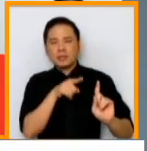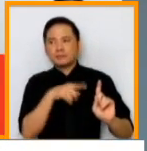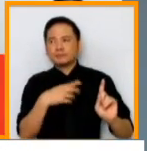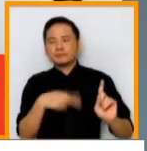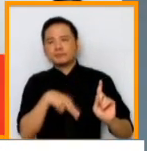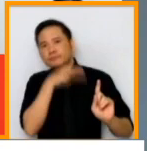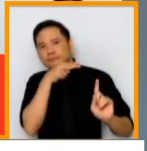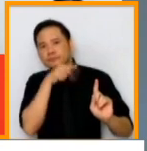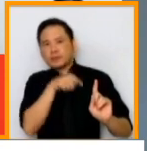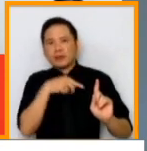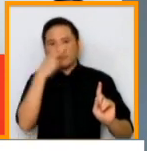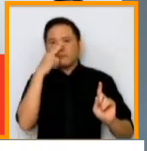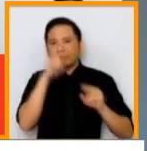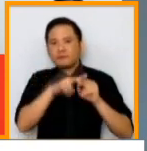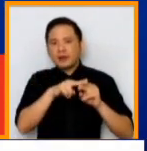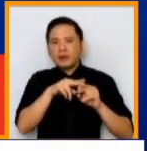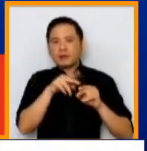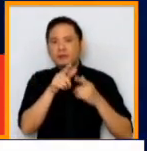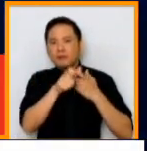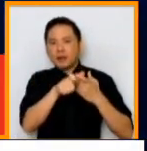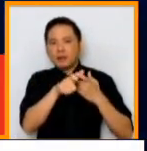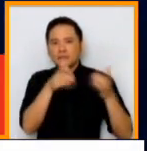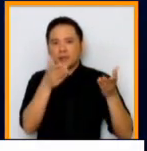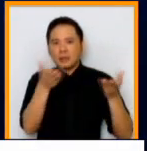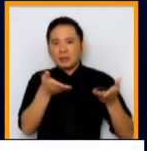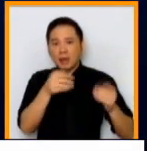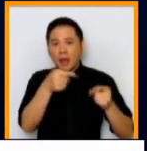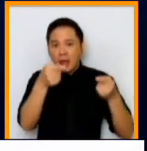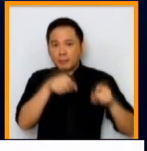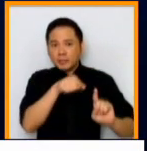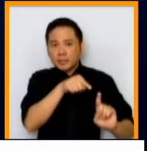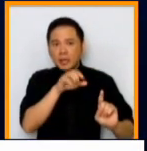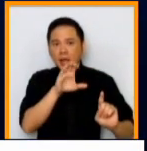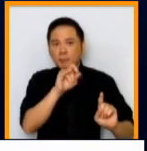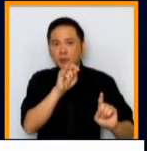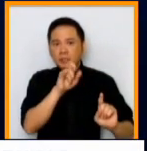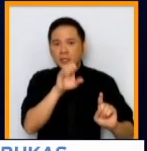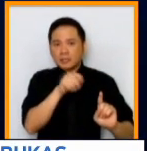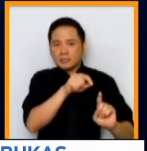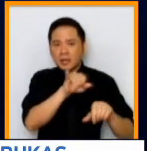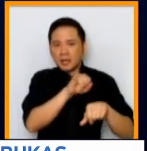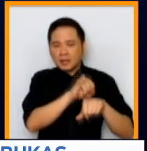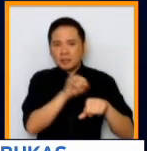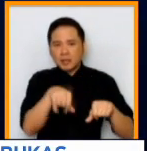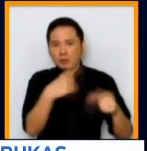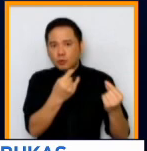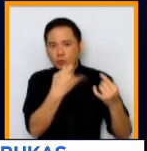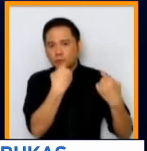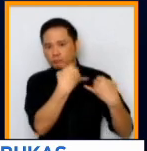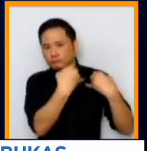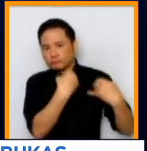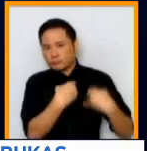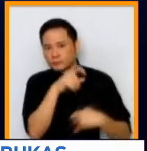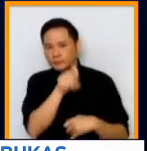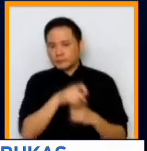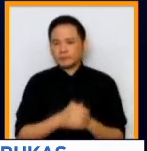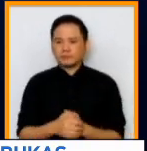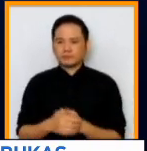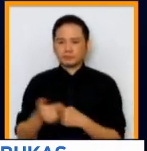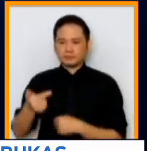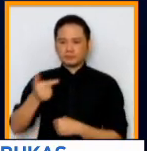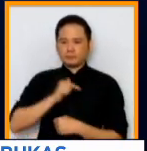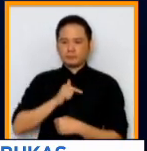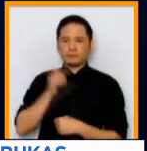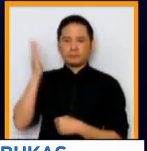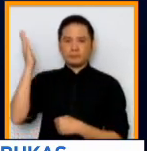umano na nangyari sa Camotes Island. Sa isang pahayag, sinabi ni PNP Chief Guillermo Eleazar, tatalima sila sa direktiba